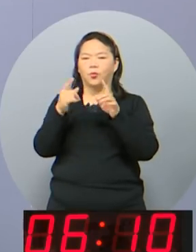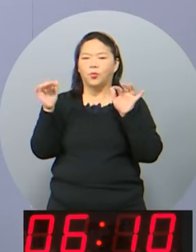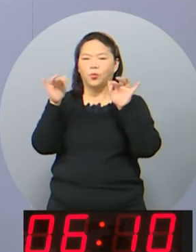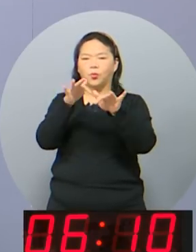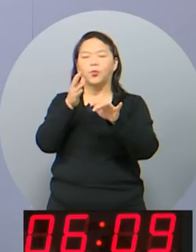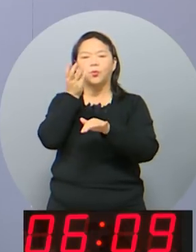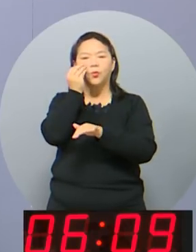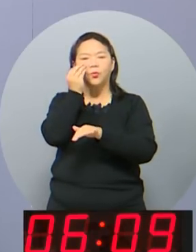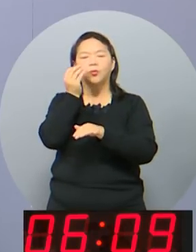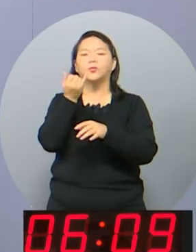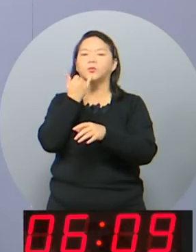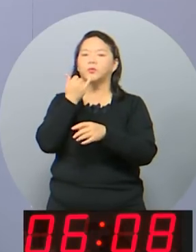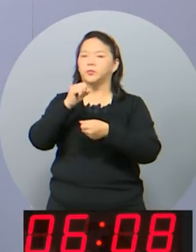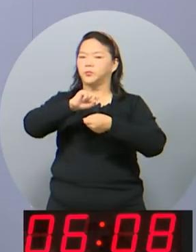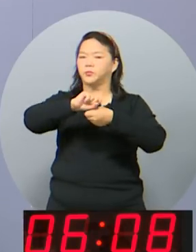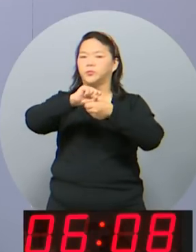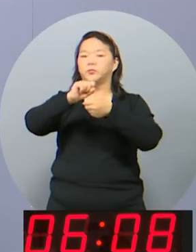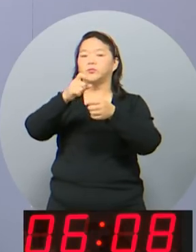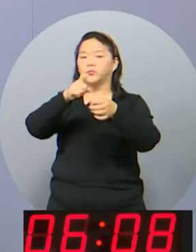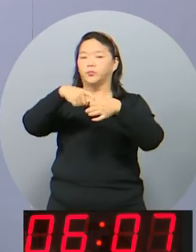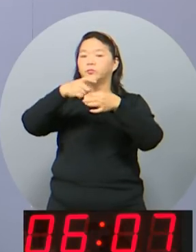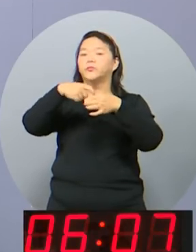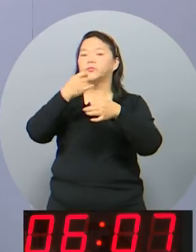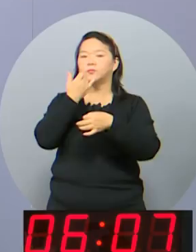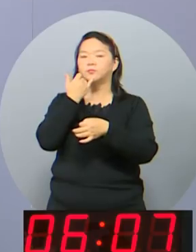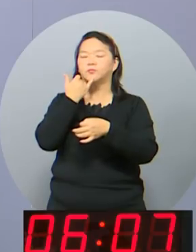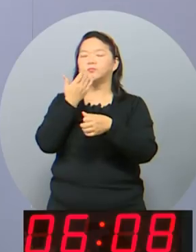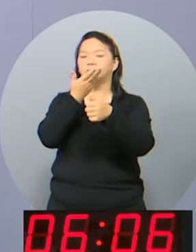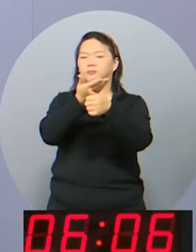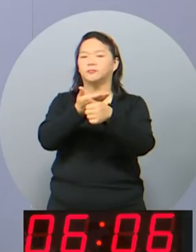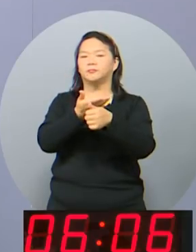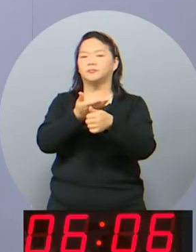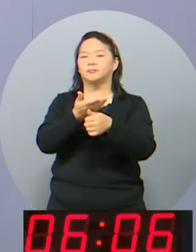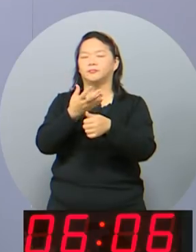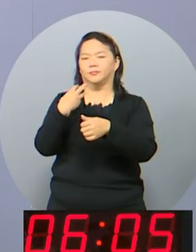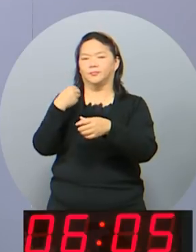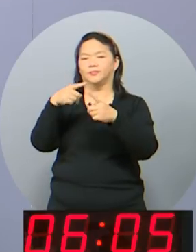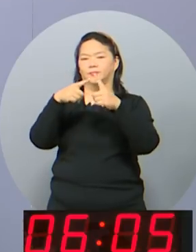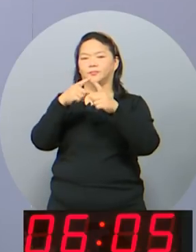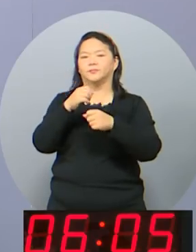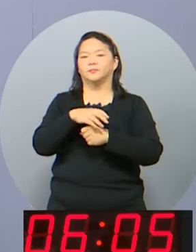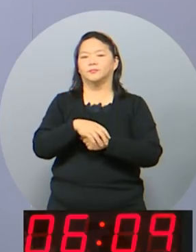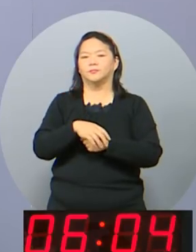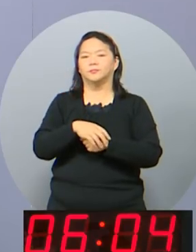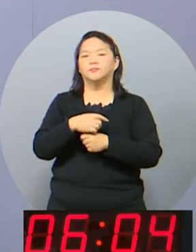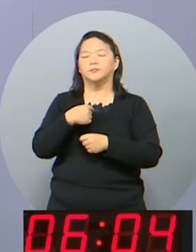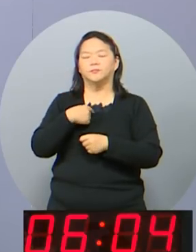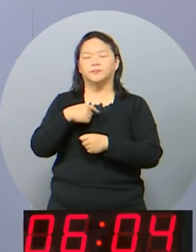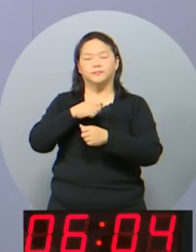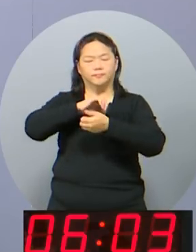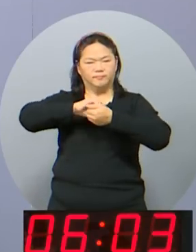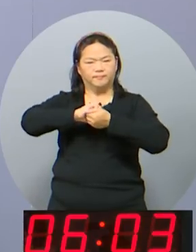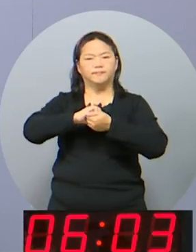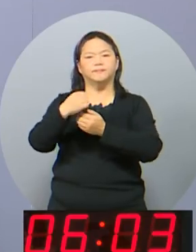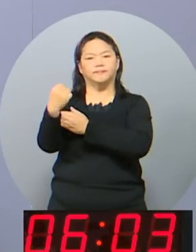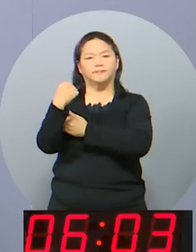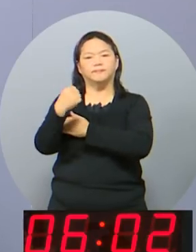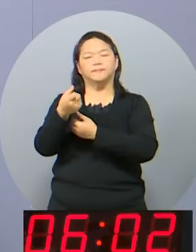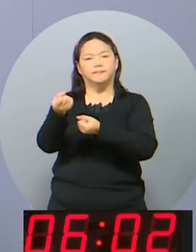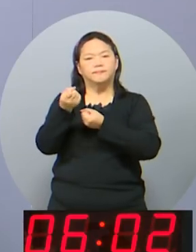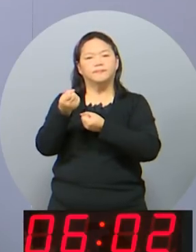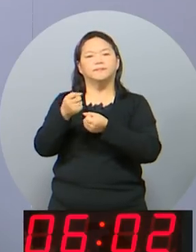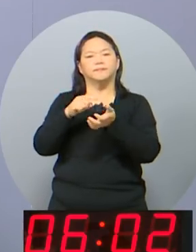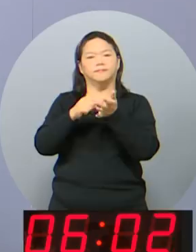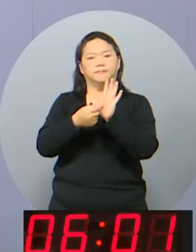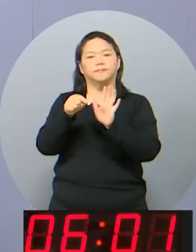光，增加在地的收益，就是我们最重要的一个初衷，也是我们必须要极力来争取表现